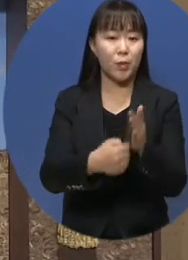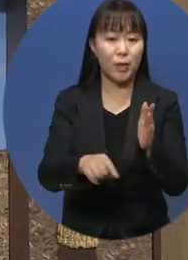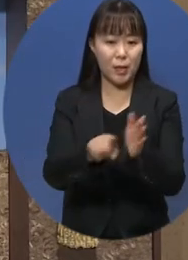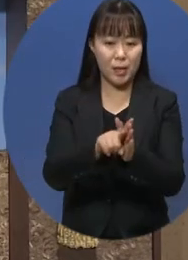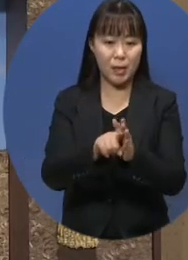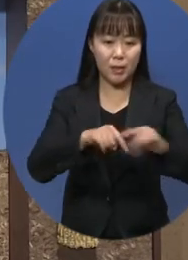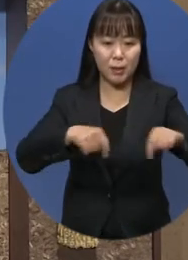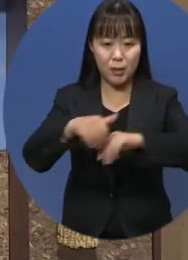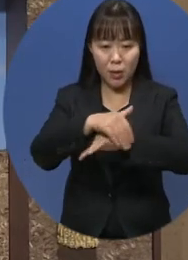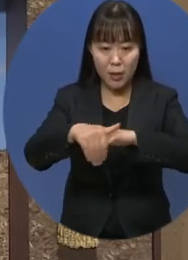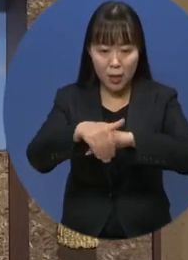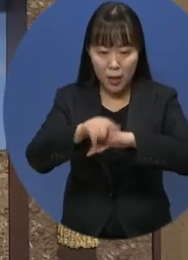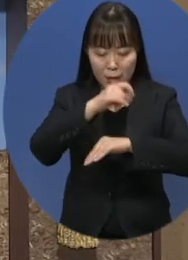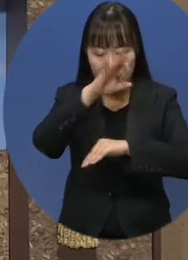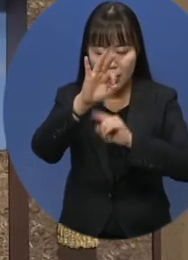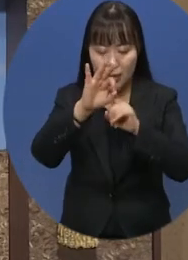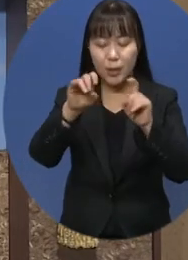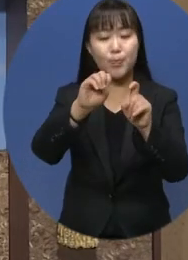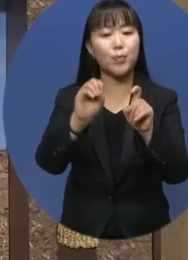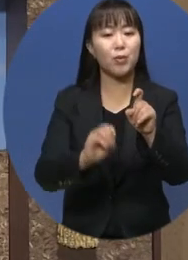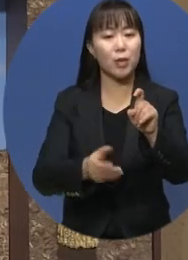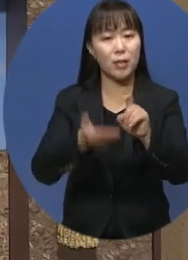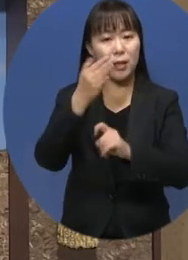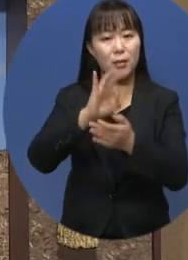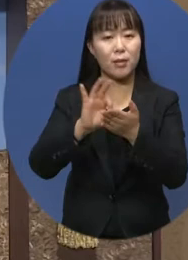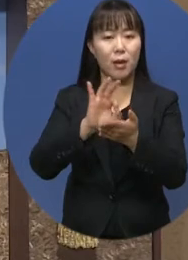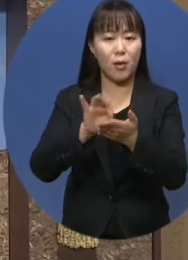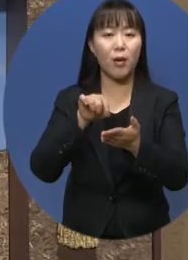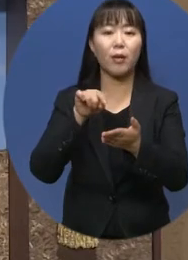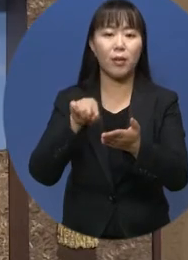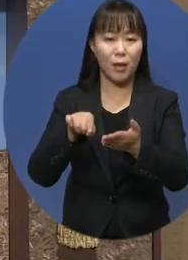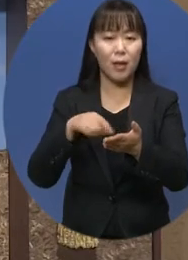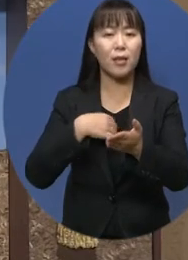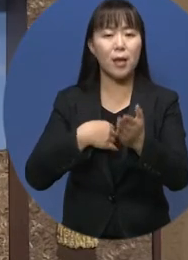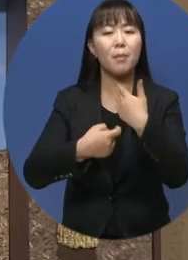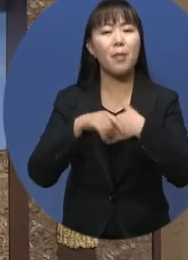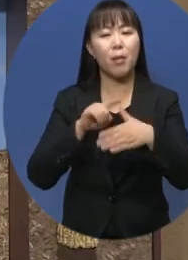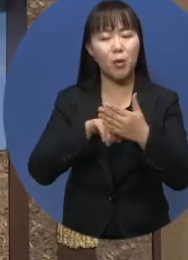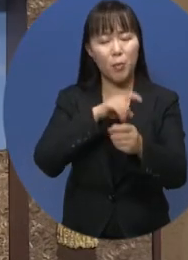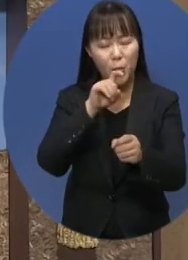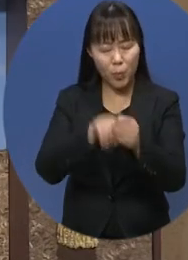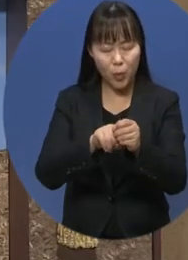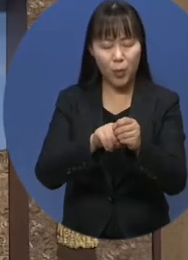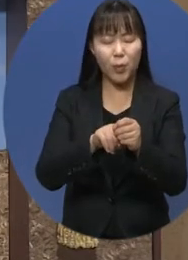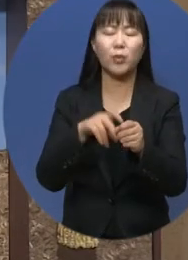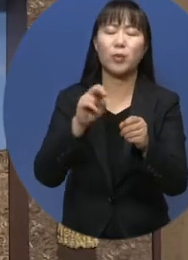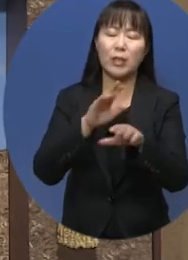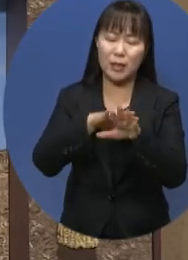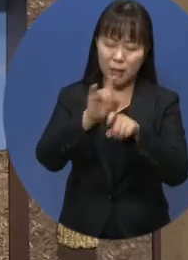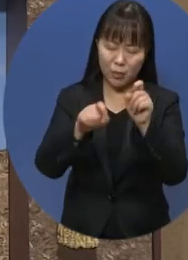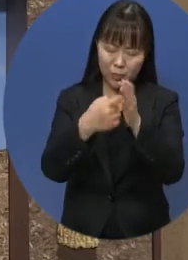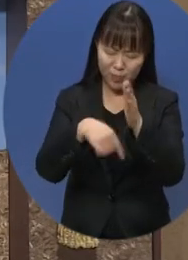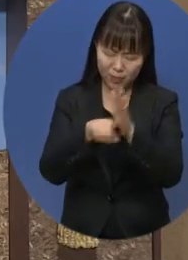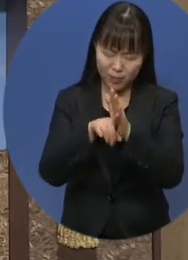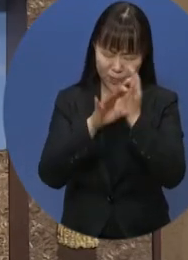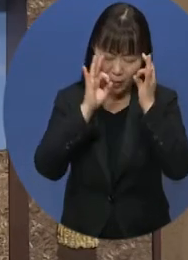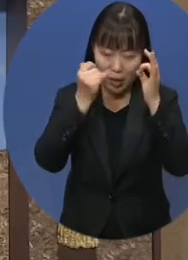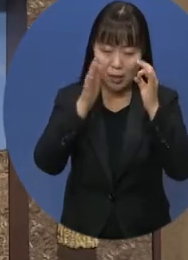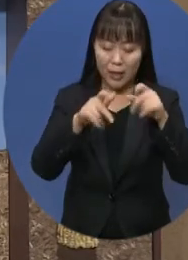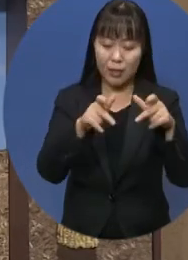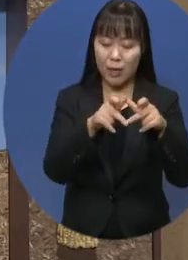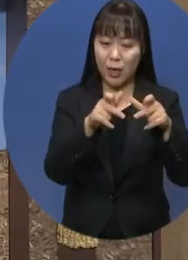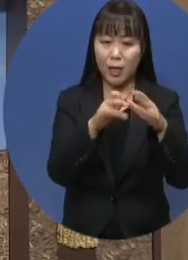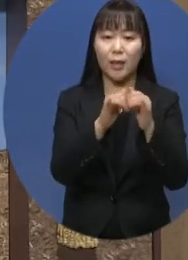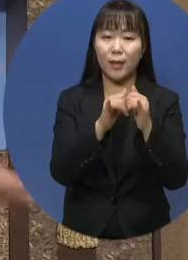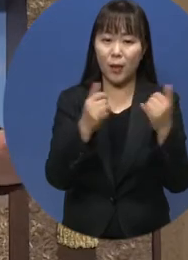정책의 전체의 40% 이상을 써야 된다는 게 제 마음이 고모 풀고 또 그렇게 실현하려고 하는 데 4 우리 상해